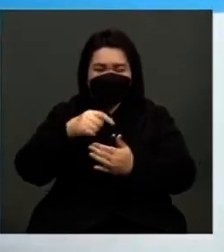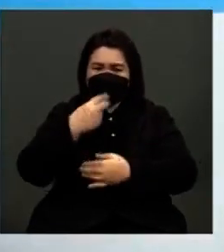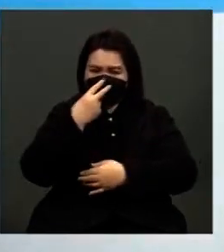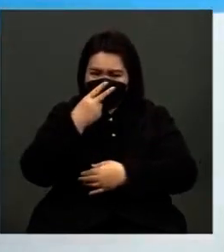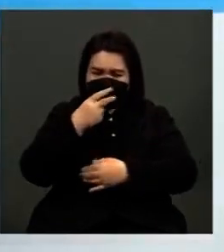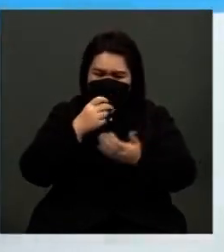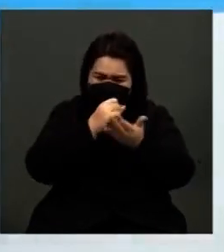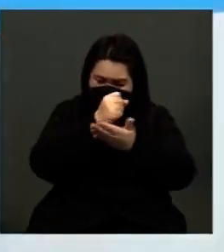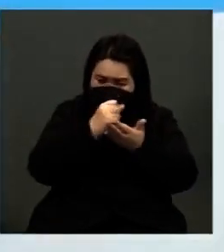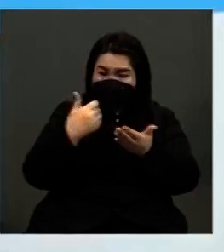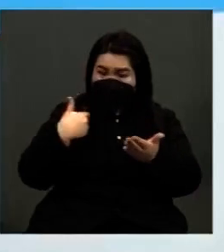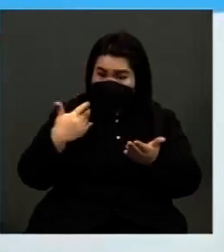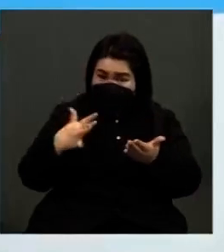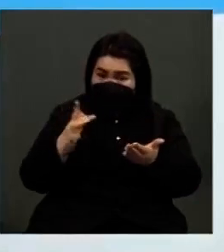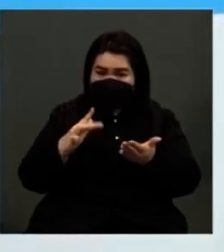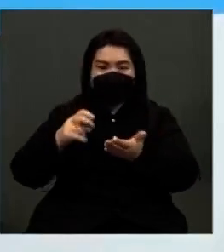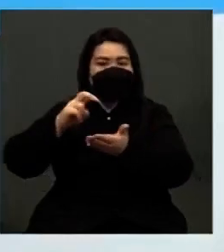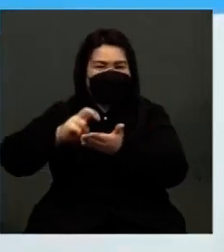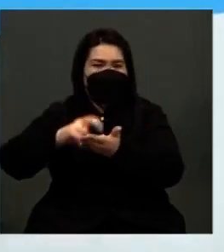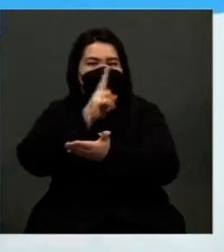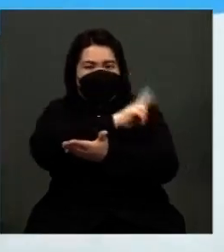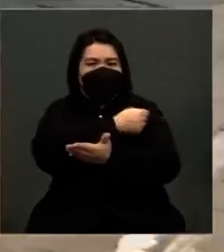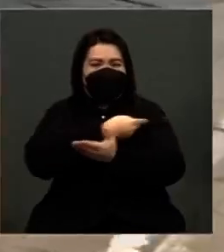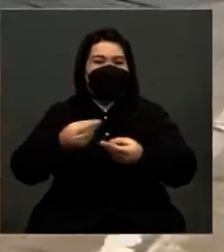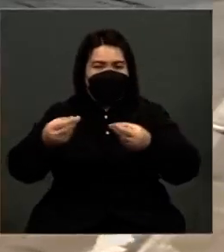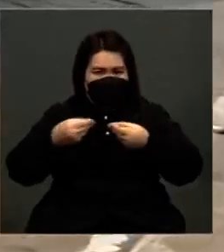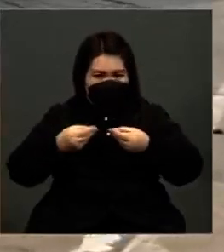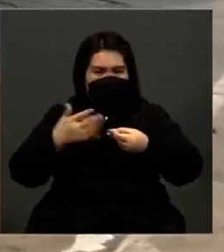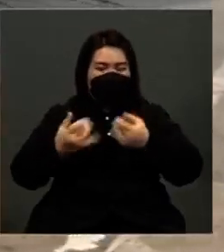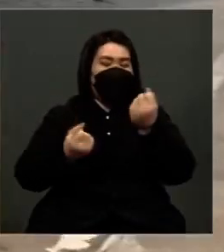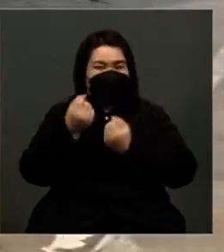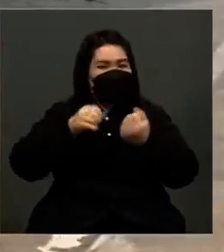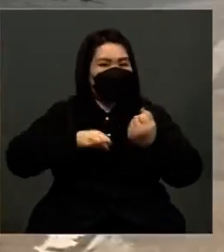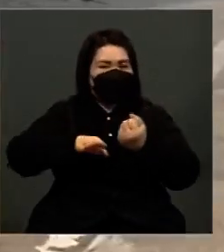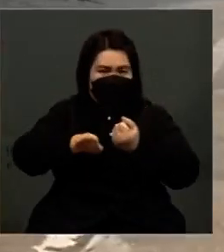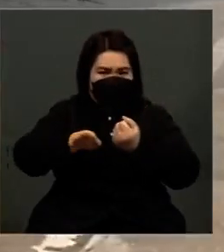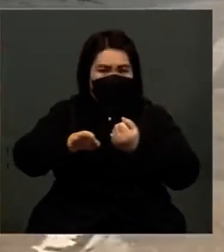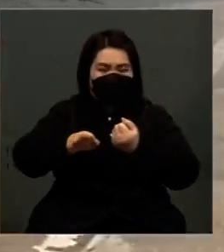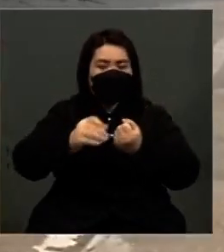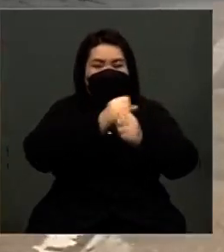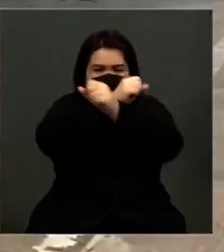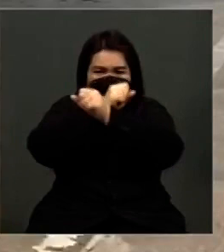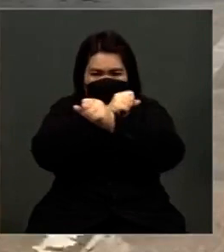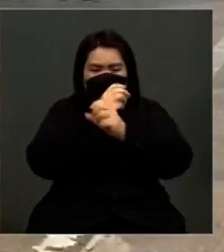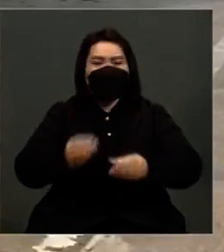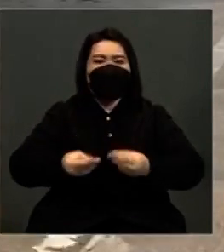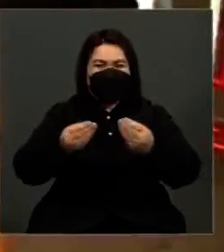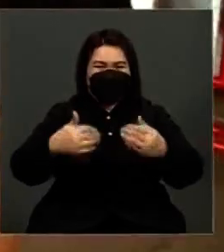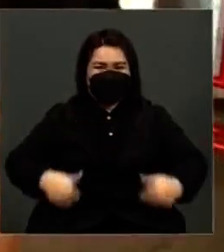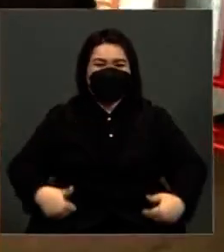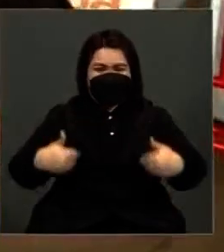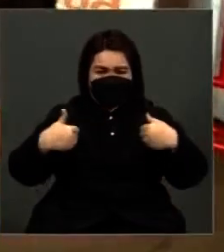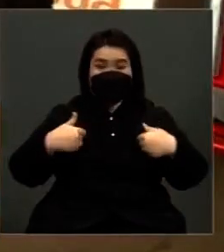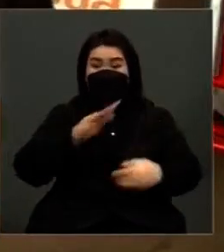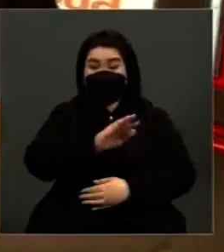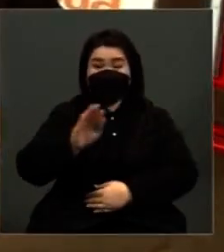และแสดงใบรับรองผลการตรวจดังกล่าวก่อนนำรถออกจากสถานีขนส่งเพื่อความปลอดภัยในการเดินทางและในส่ว